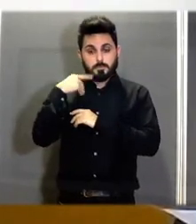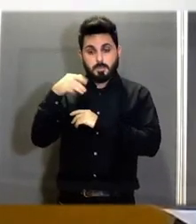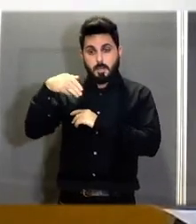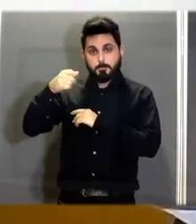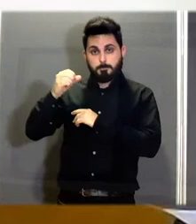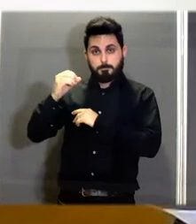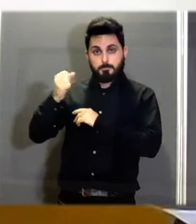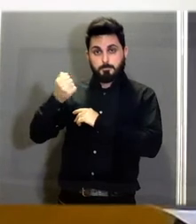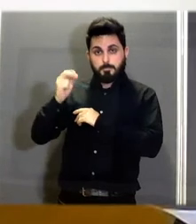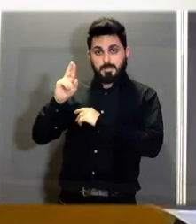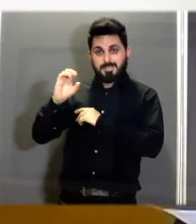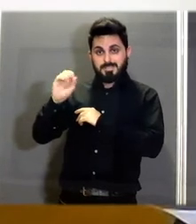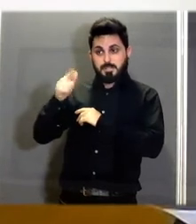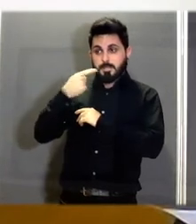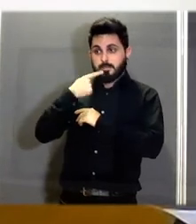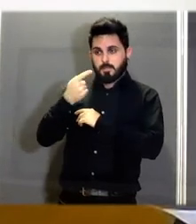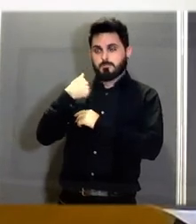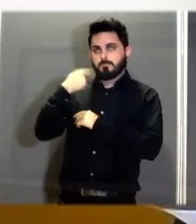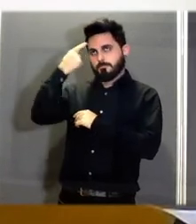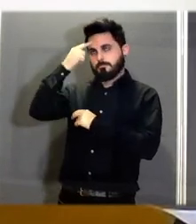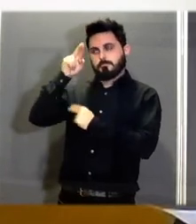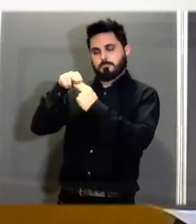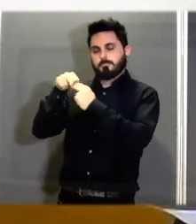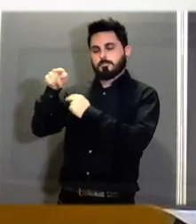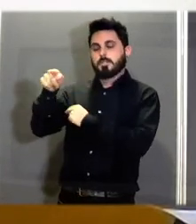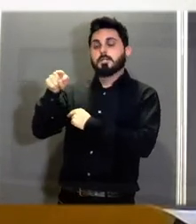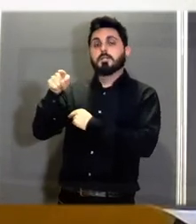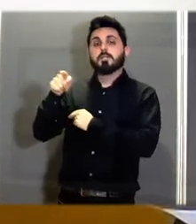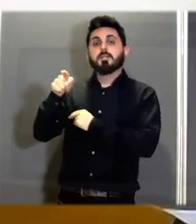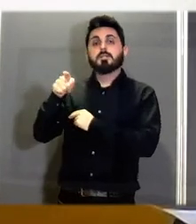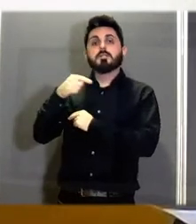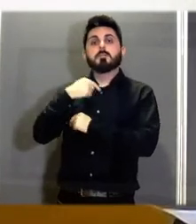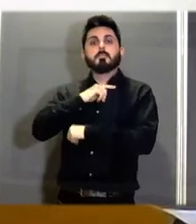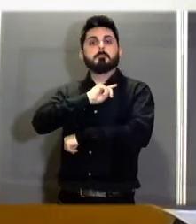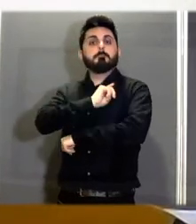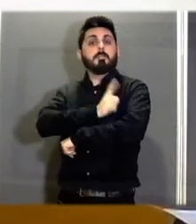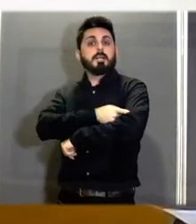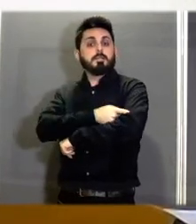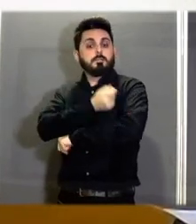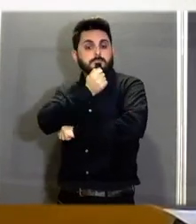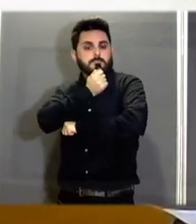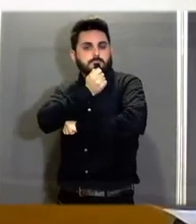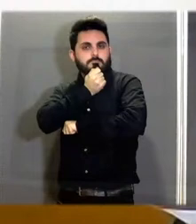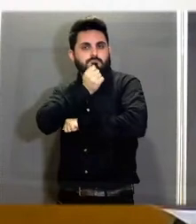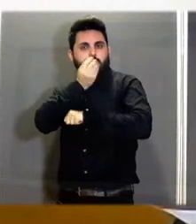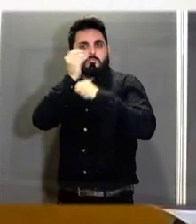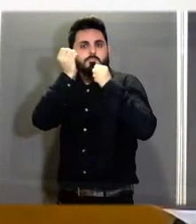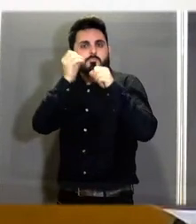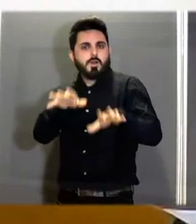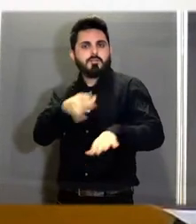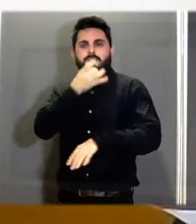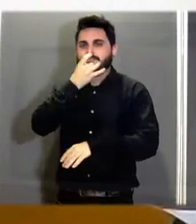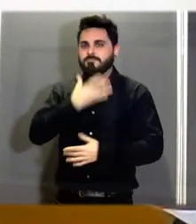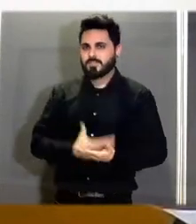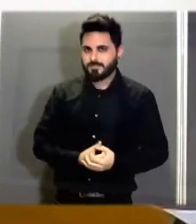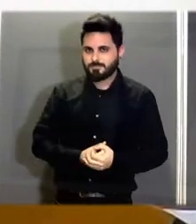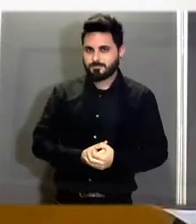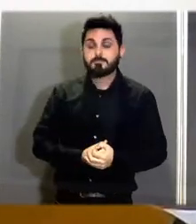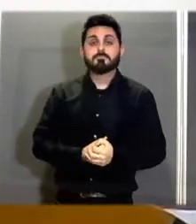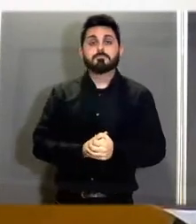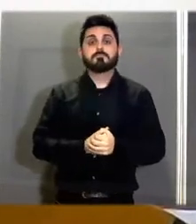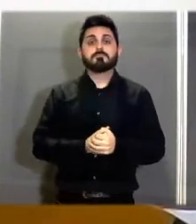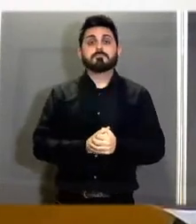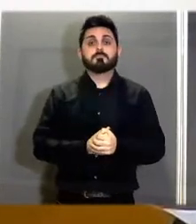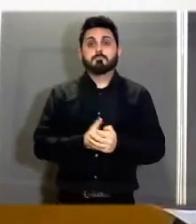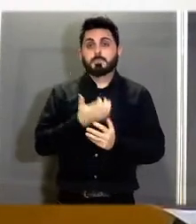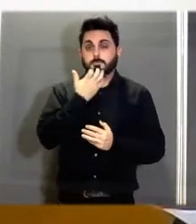Marcel, que el coratge s'encomana. I quan estàs anant a